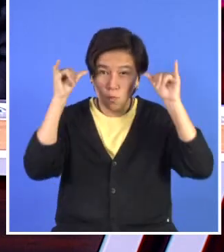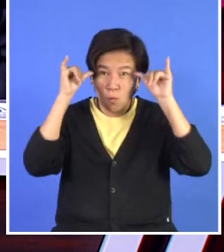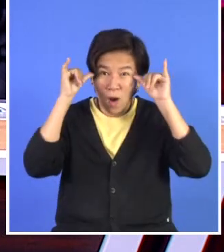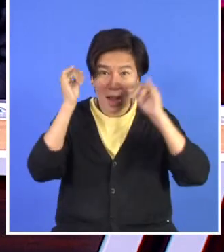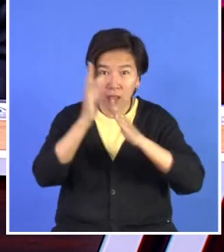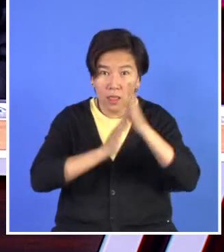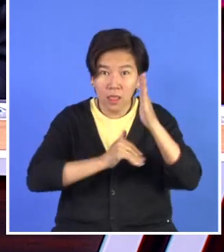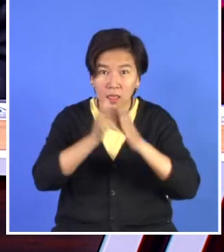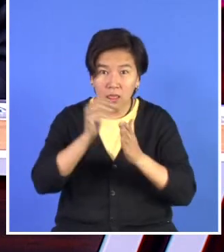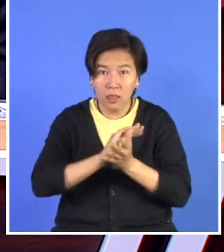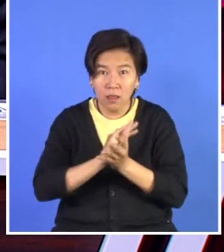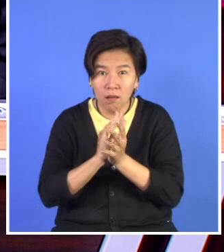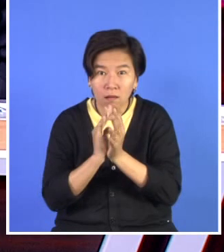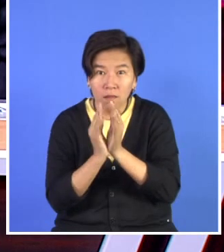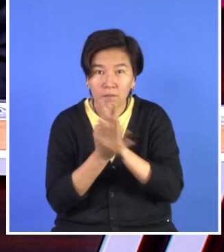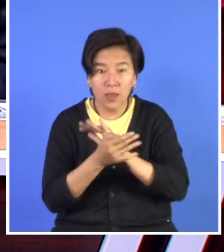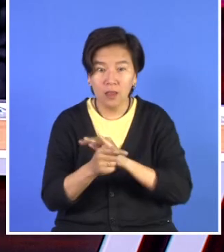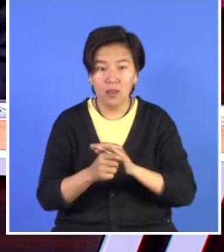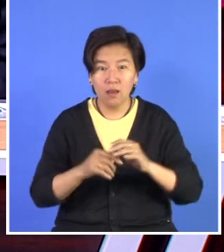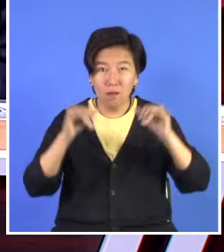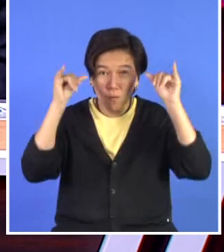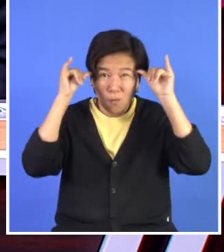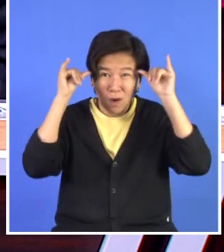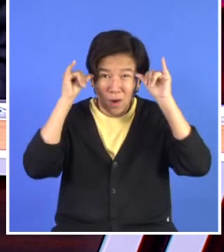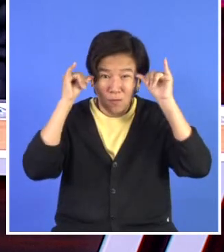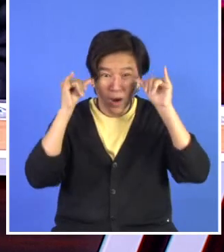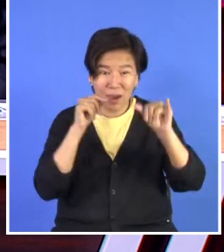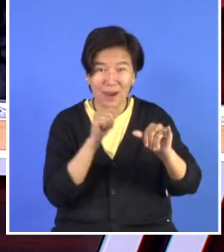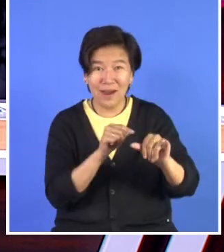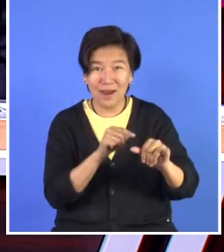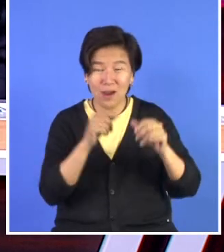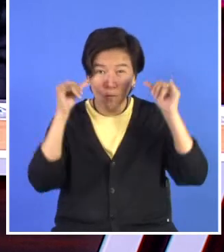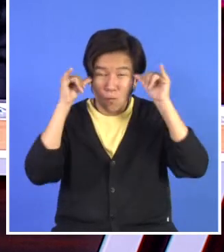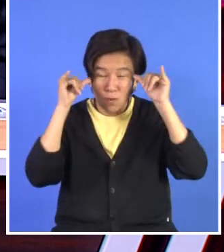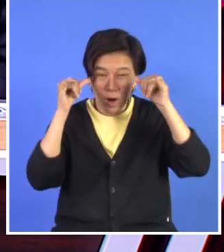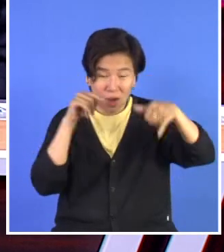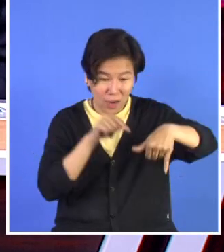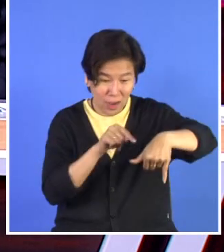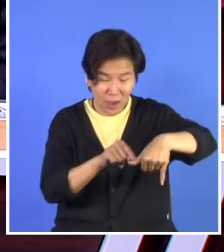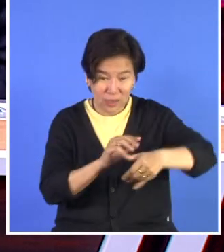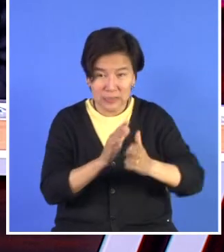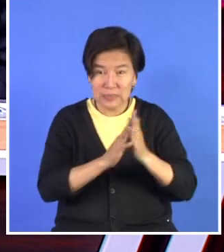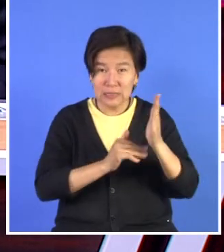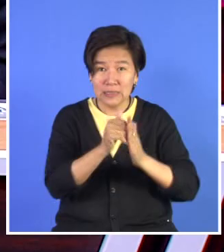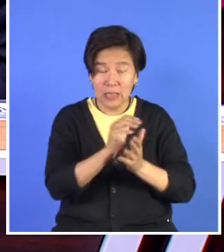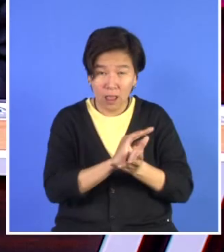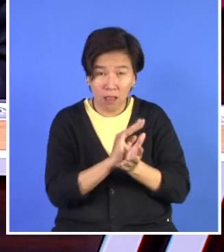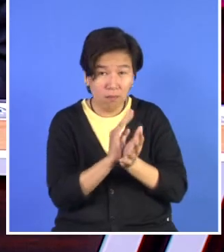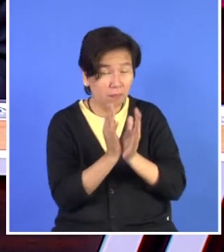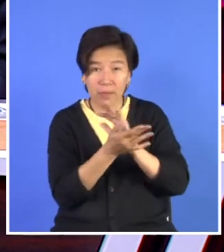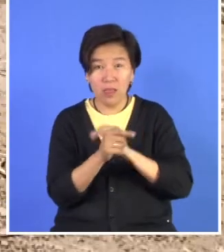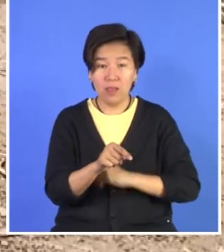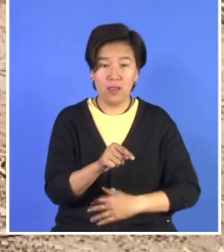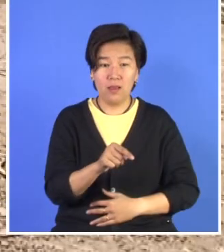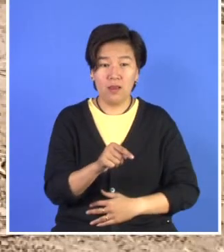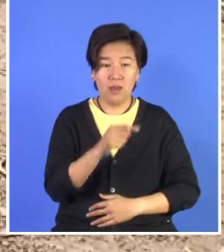ได ้ ควายกระบือควาย คน น้องควาย เหรอ เปลี่ยนสีได้เดี๋ยวด